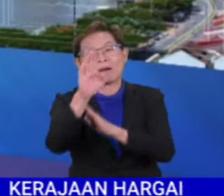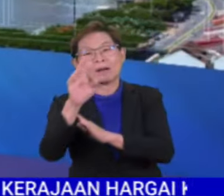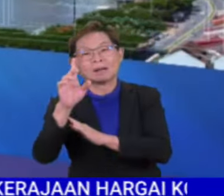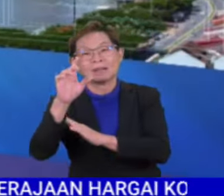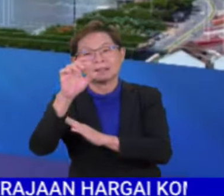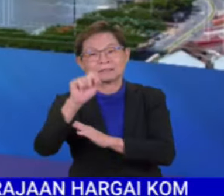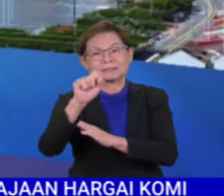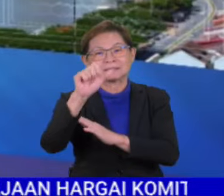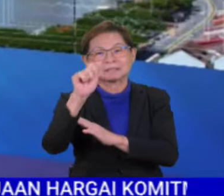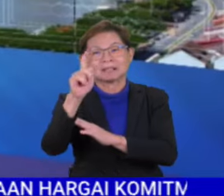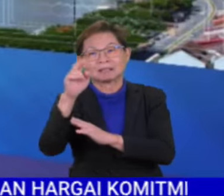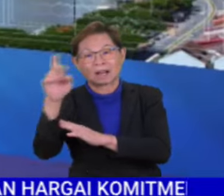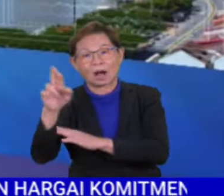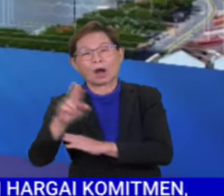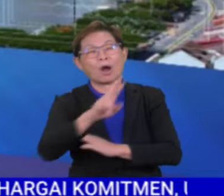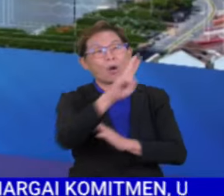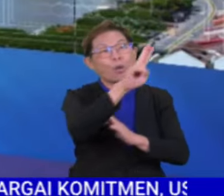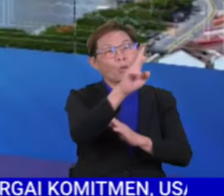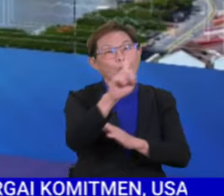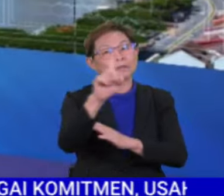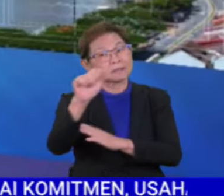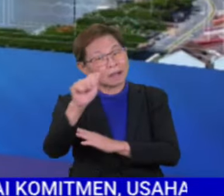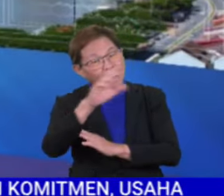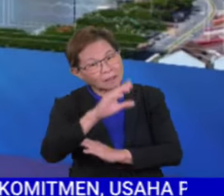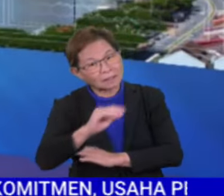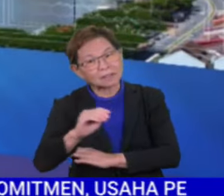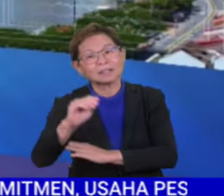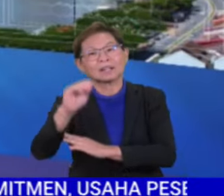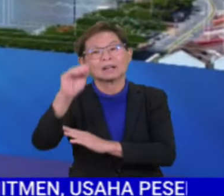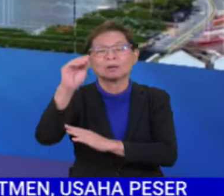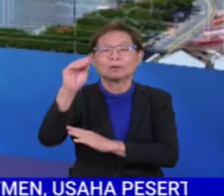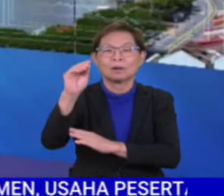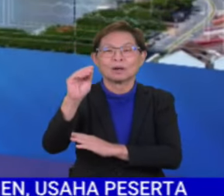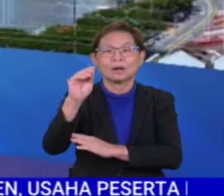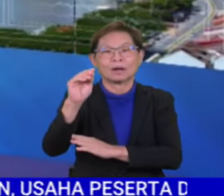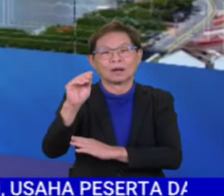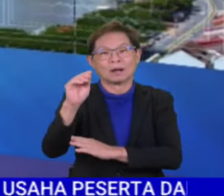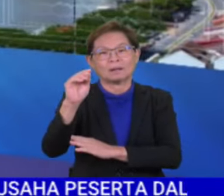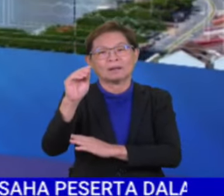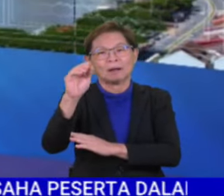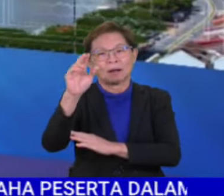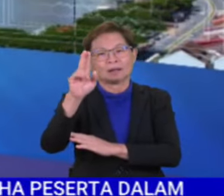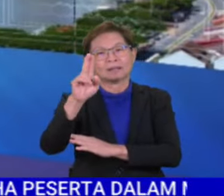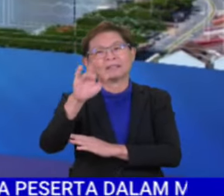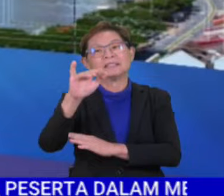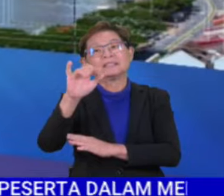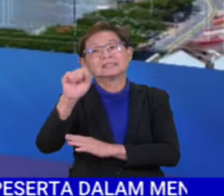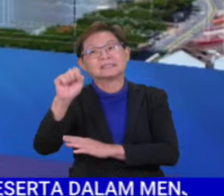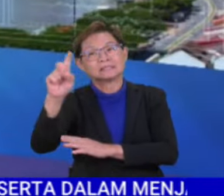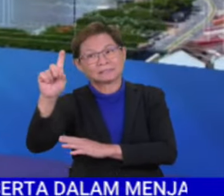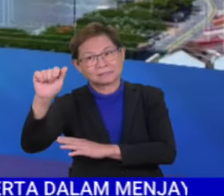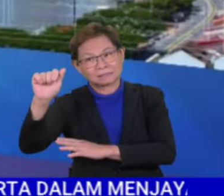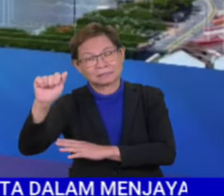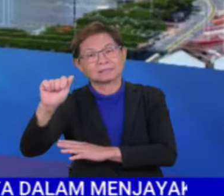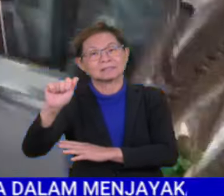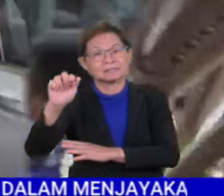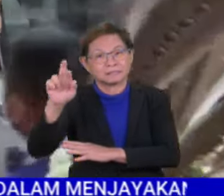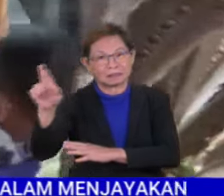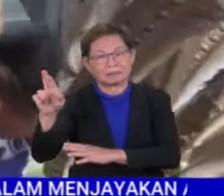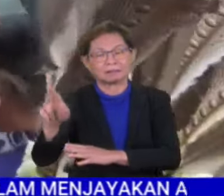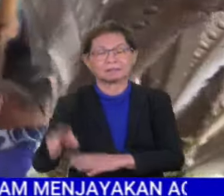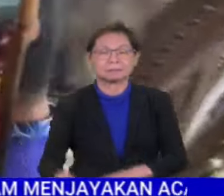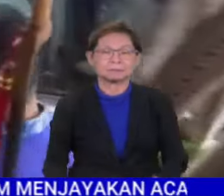agensi pembangunan Ulu Rajang URDA dan agensi pembangunan bersepadu wilayah Samarahan IRSTA.